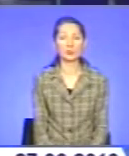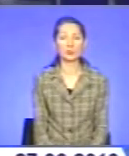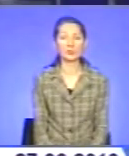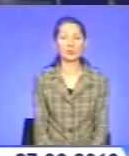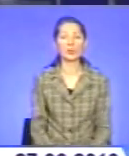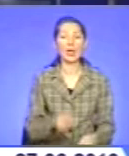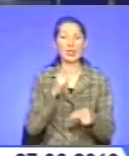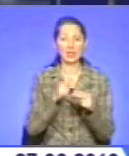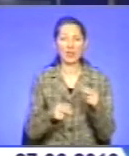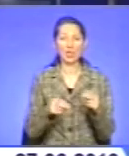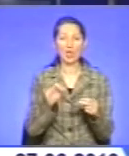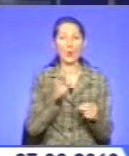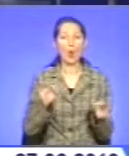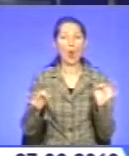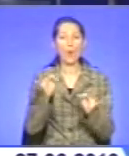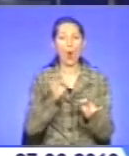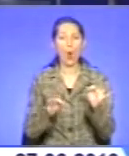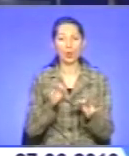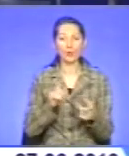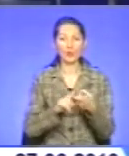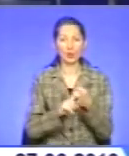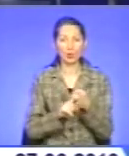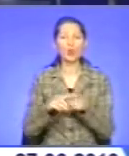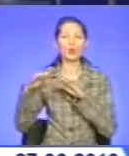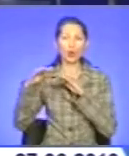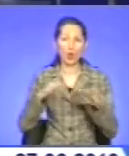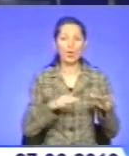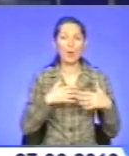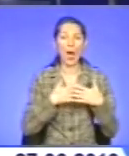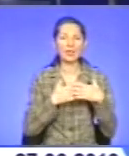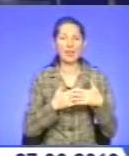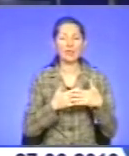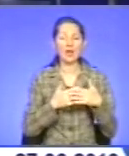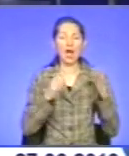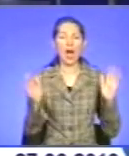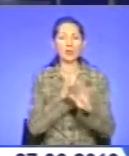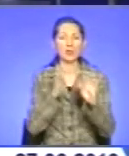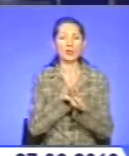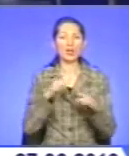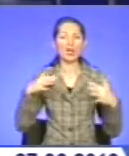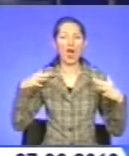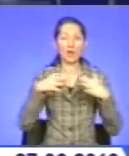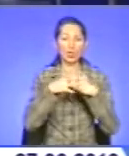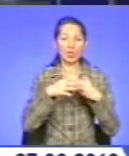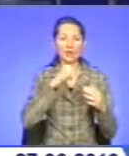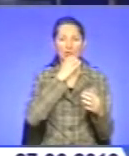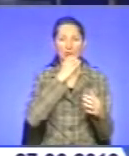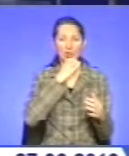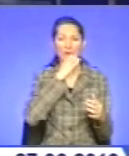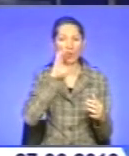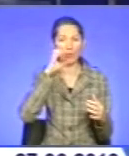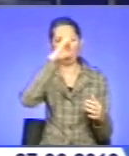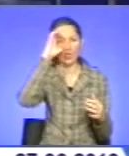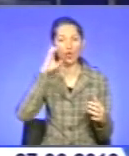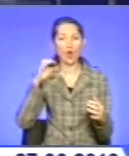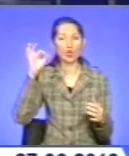І на завершення про погоду. У зв'язку з проходженням активних атмосферних фронтів з Південного Сходу ввечері 27 червня